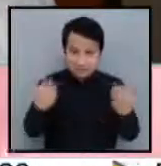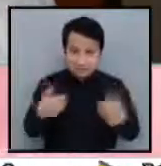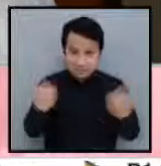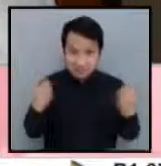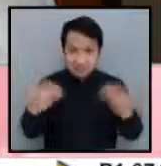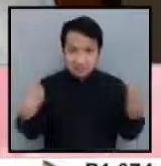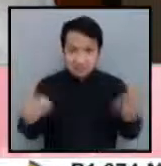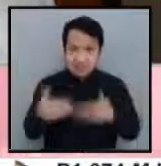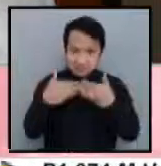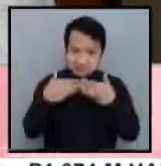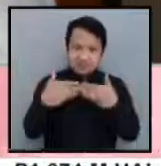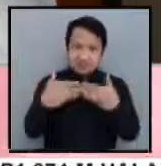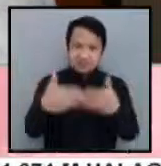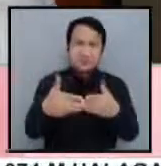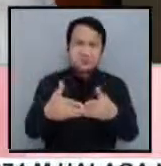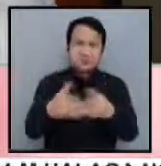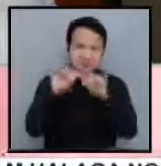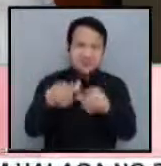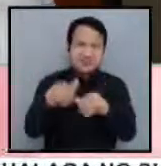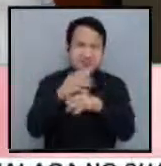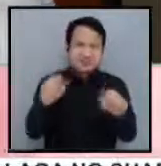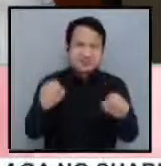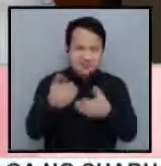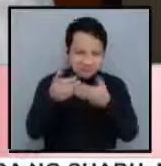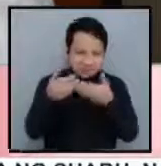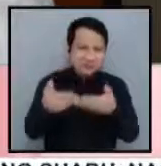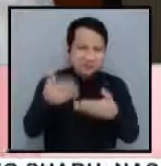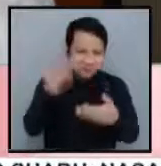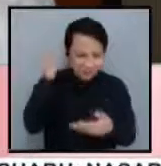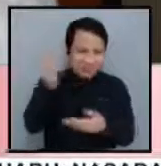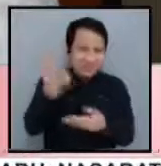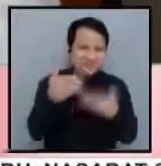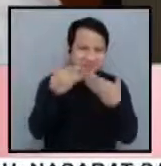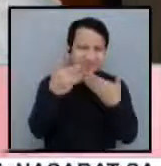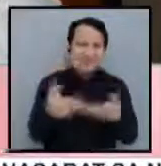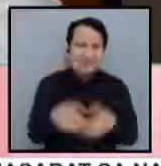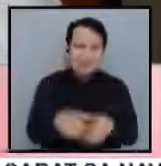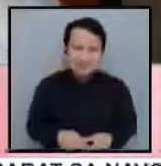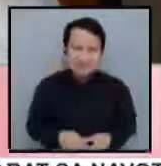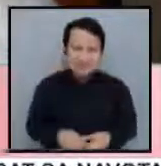slaying. Stay safe tayo dyan. Yeah. Thank you. Good morning. Thank you po.